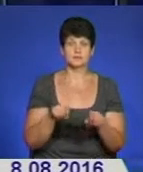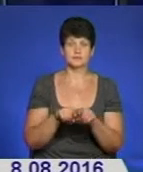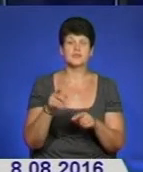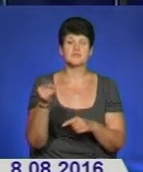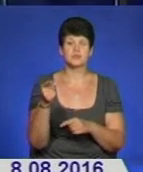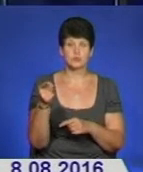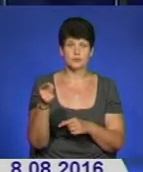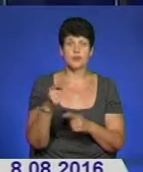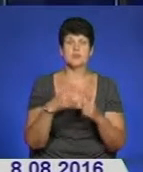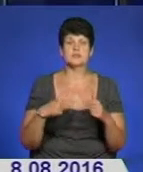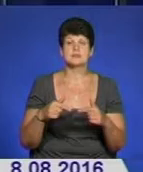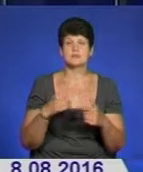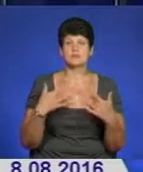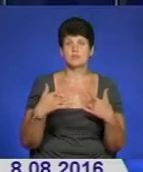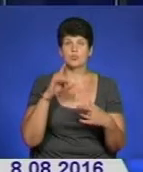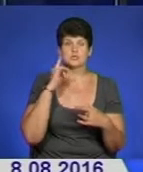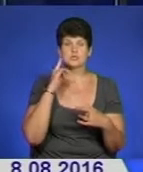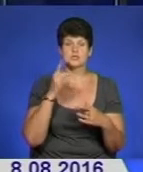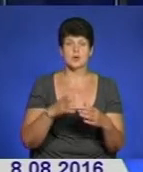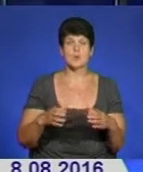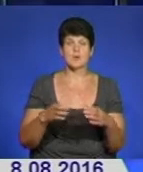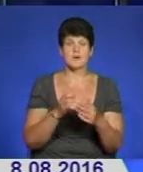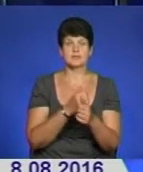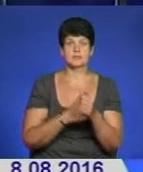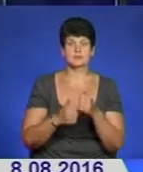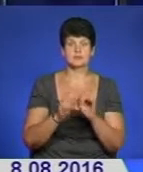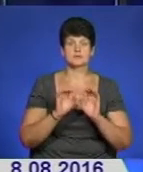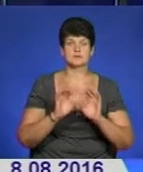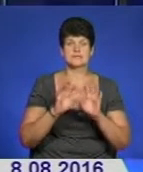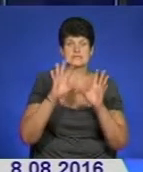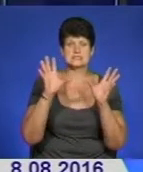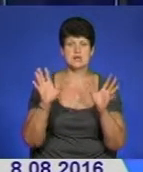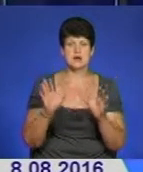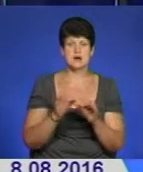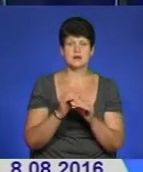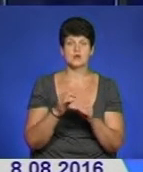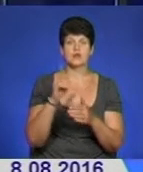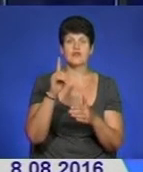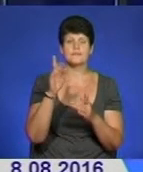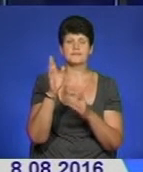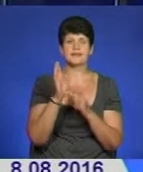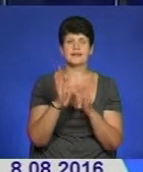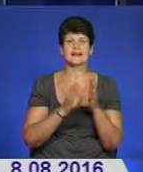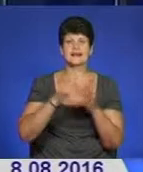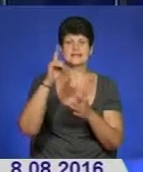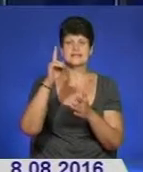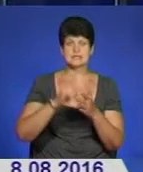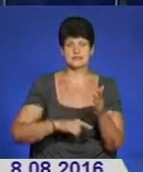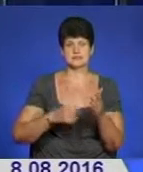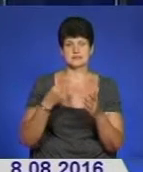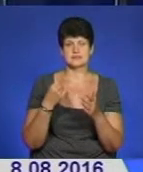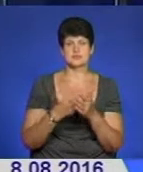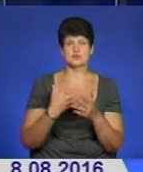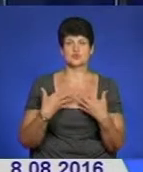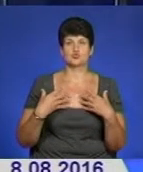Організатори концерту – молодіжна команда лідерів, яка пропагує у світі загальнохристиянські цінності та здоровий спосіб життя. В